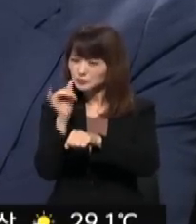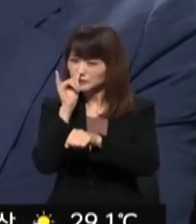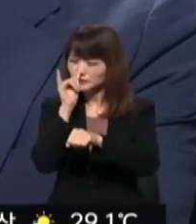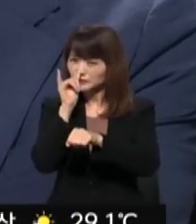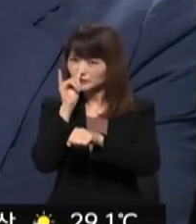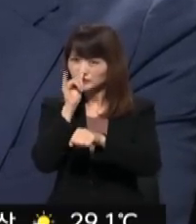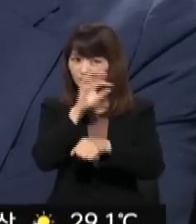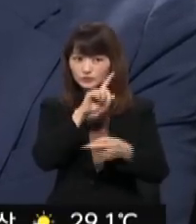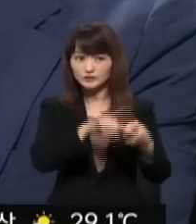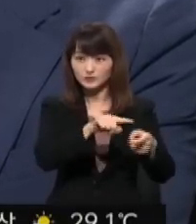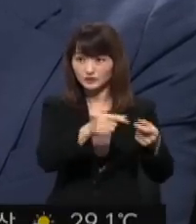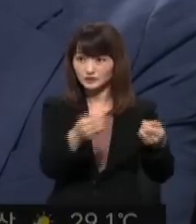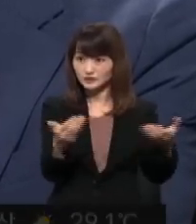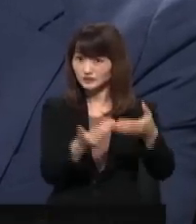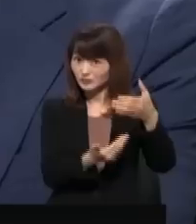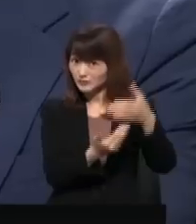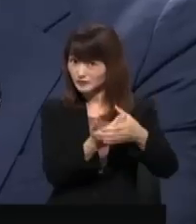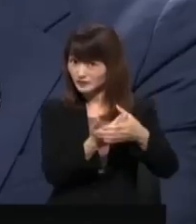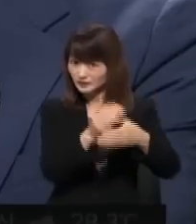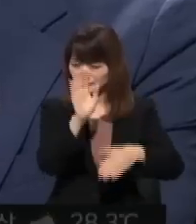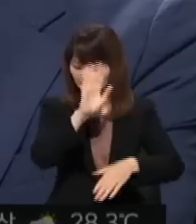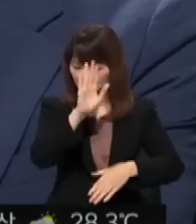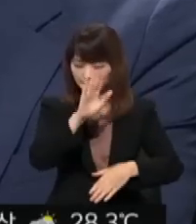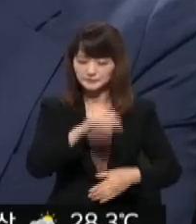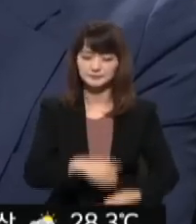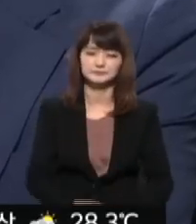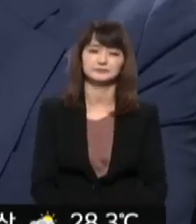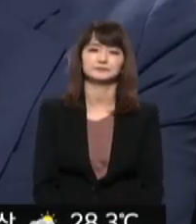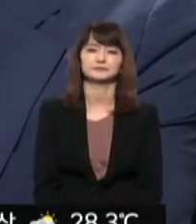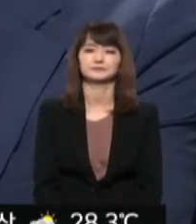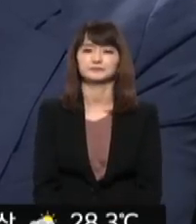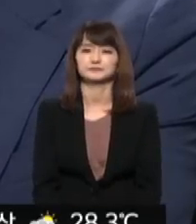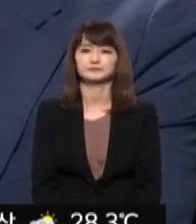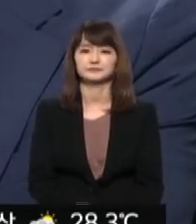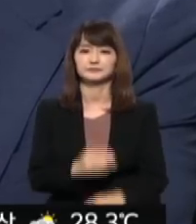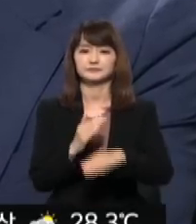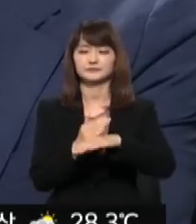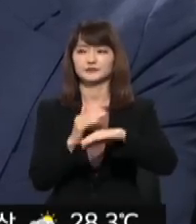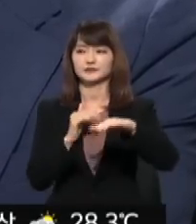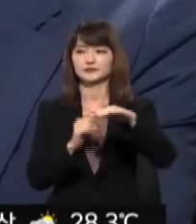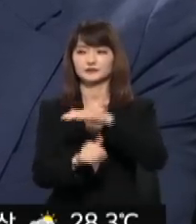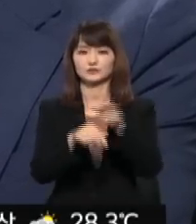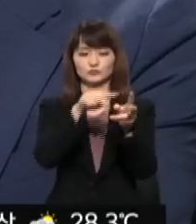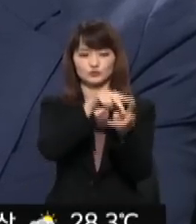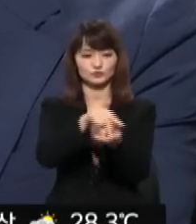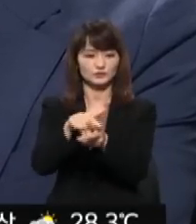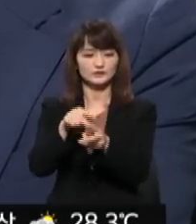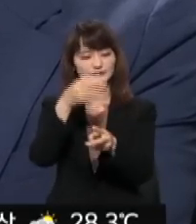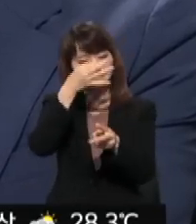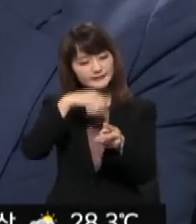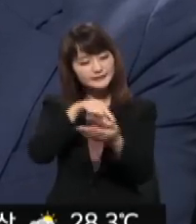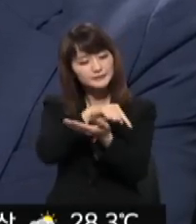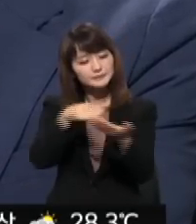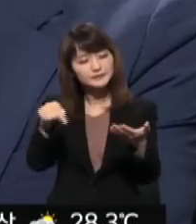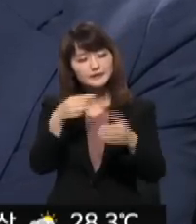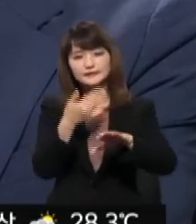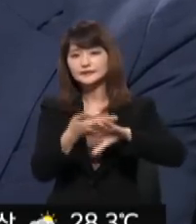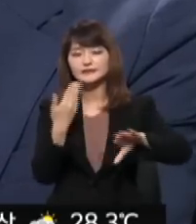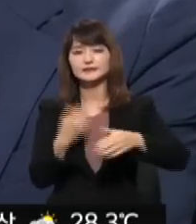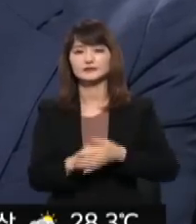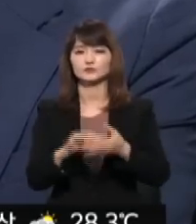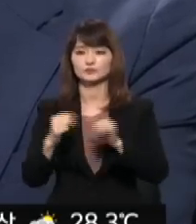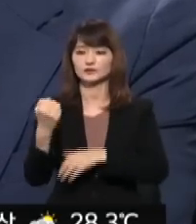윤회권들이 이런 사태를 만들었겠습니까 그건 이제 배제하고 얘기하는 거고 다만 이제 단권주달에 이해관계가 좀 다르잖아요 당내 기반이